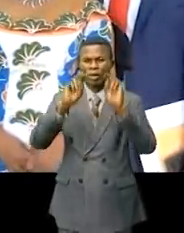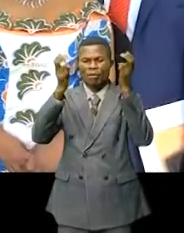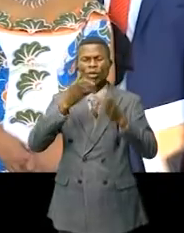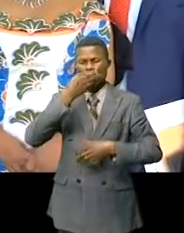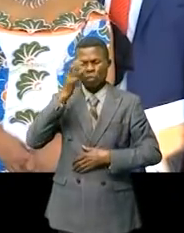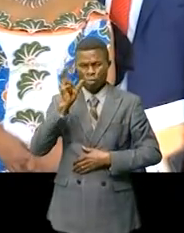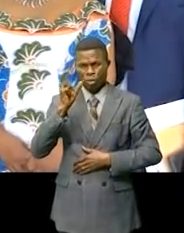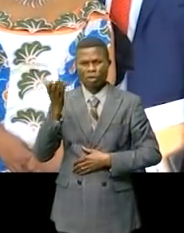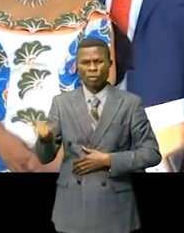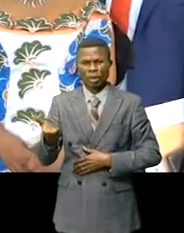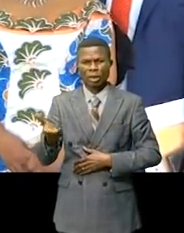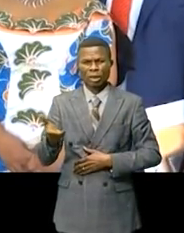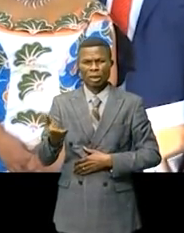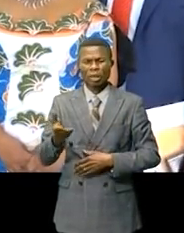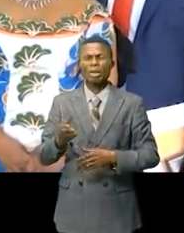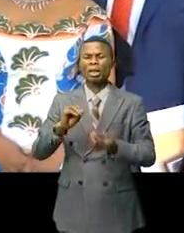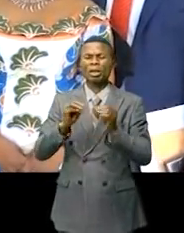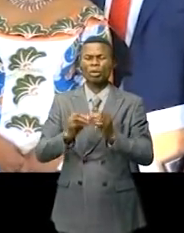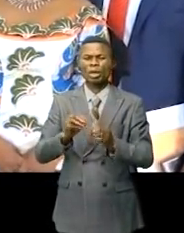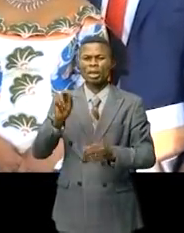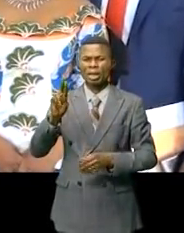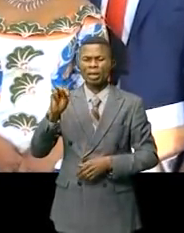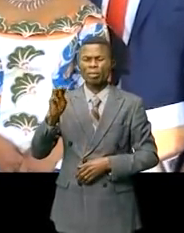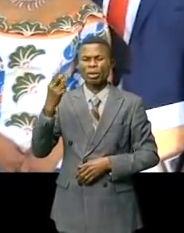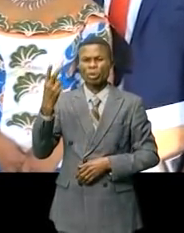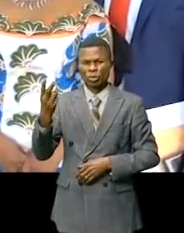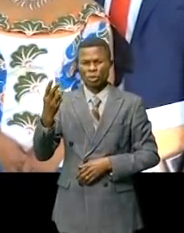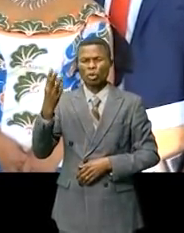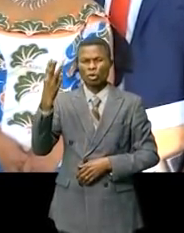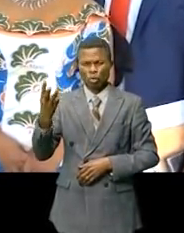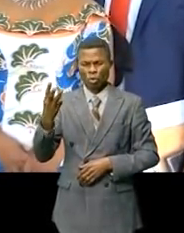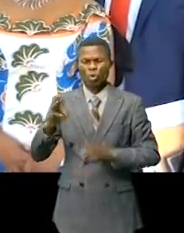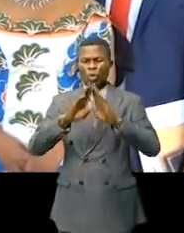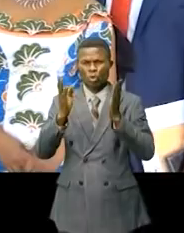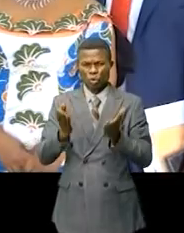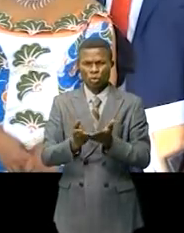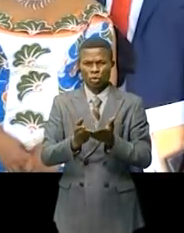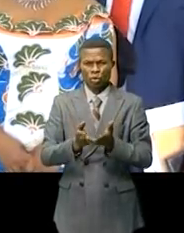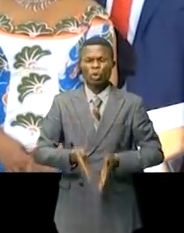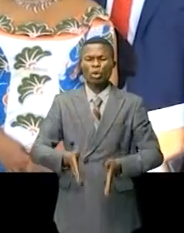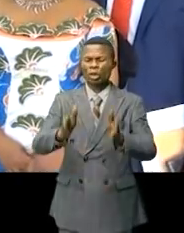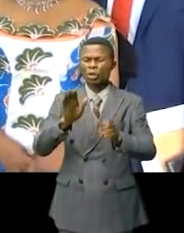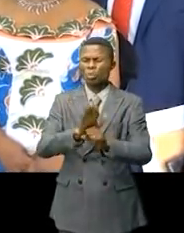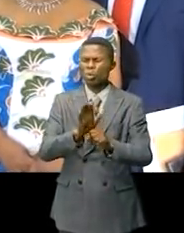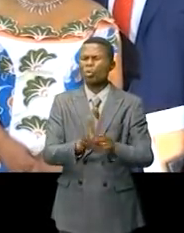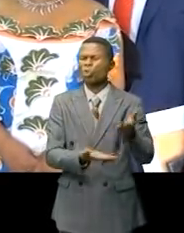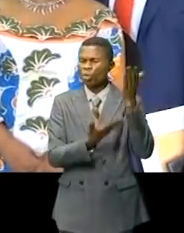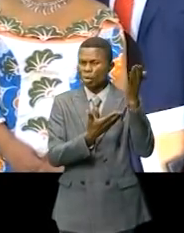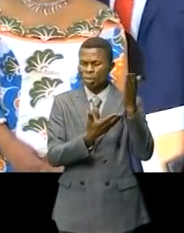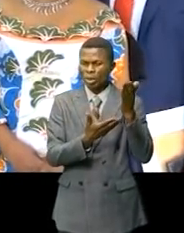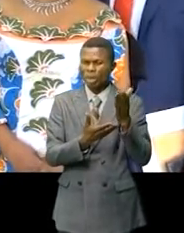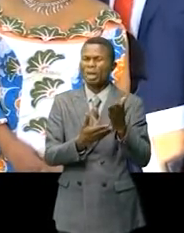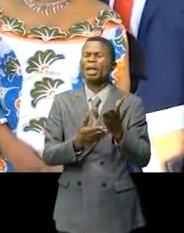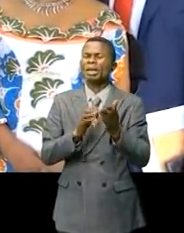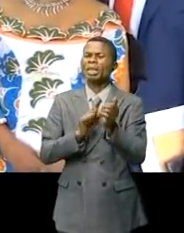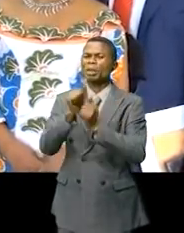5 l'un des deux est et des toits donc et tout ces petits sont des doutes plus ou moins politique qui partent d'autres pays